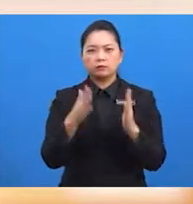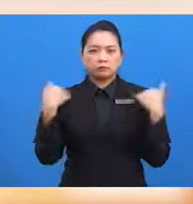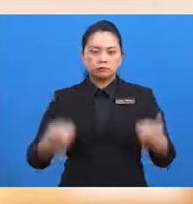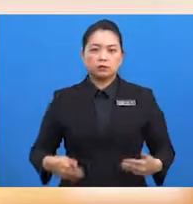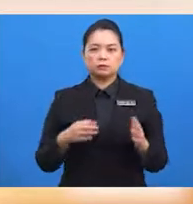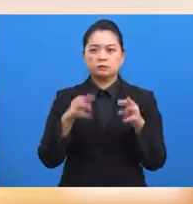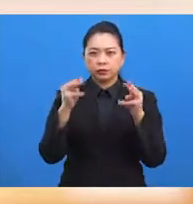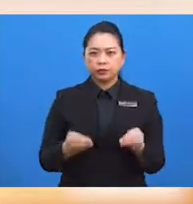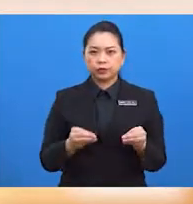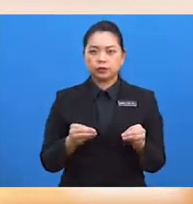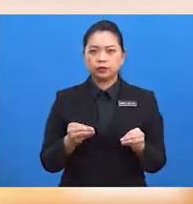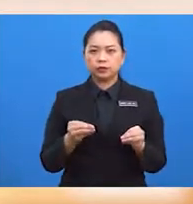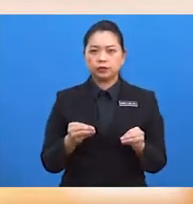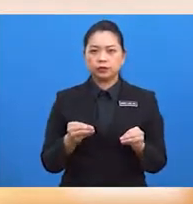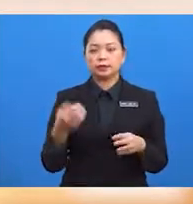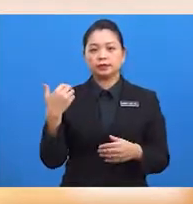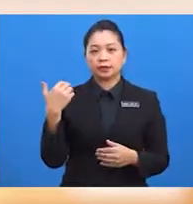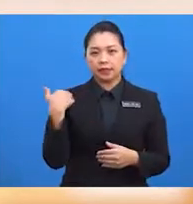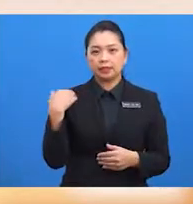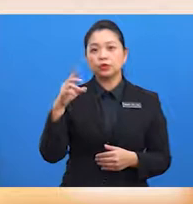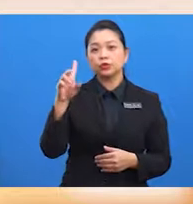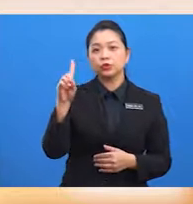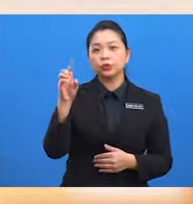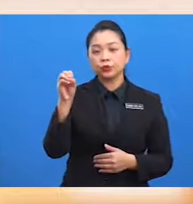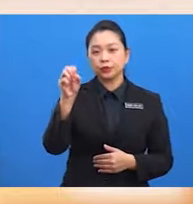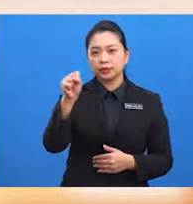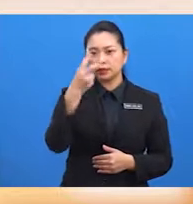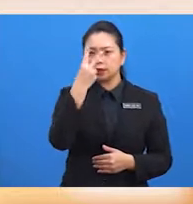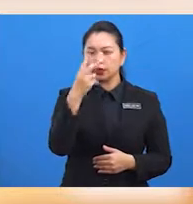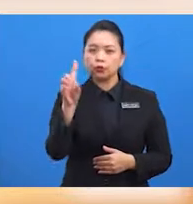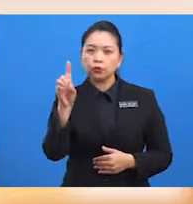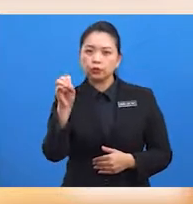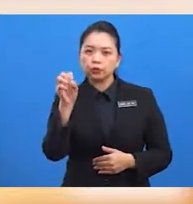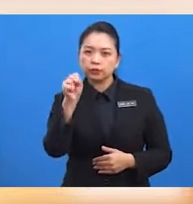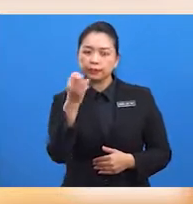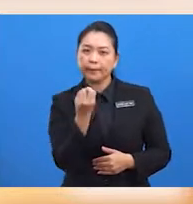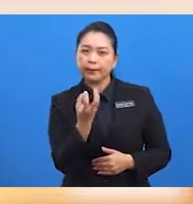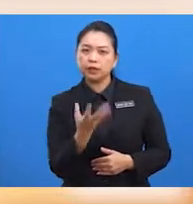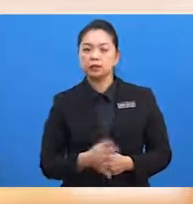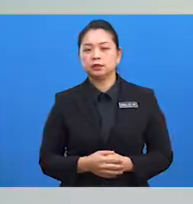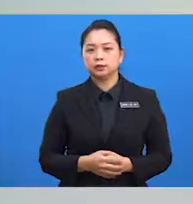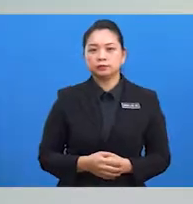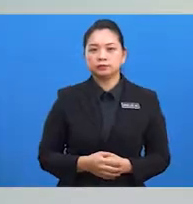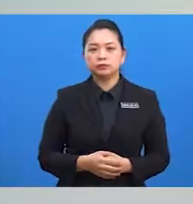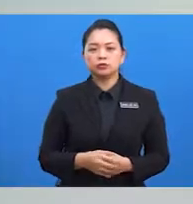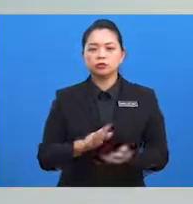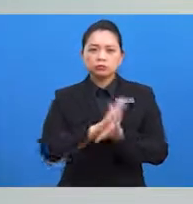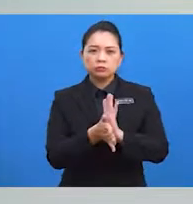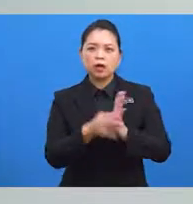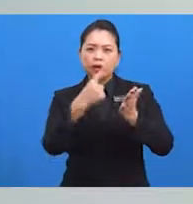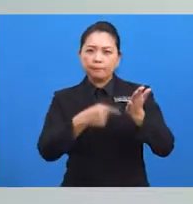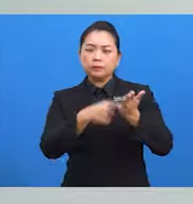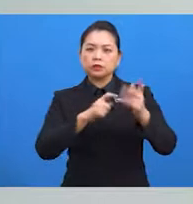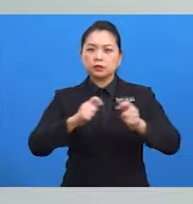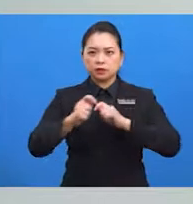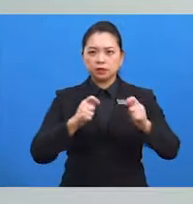oleh Hai dost sinaran mengayun yang diterima oleh itu Apakah tindakan yang